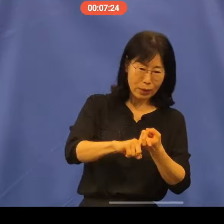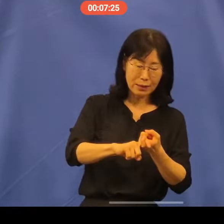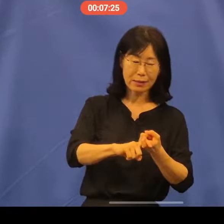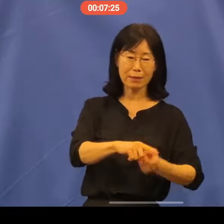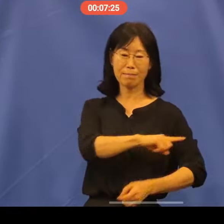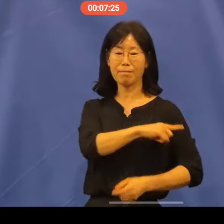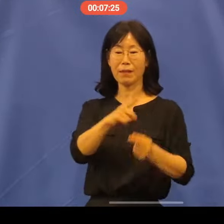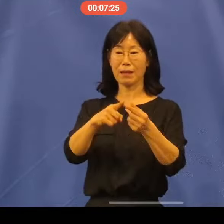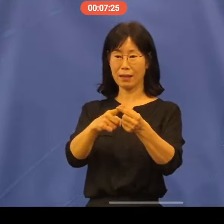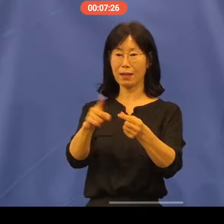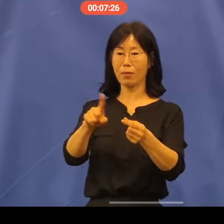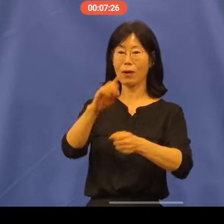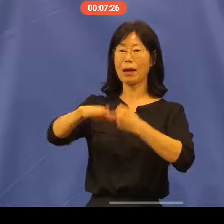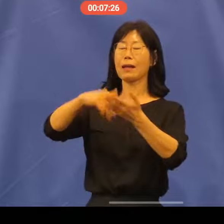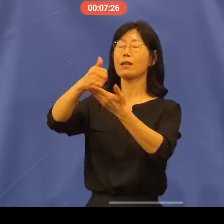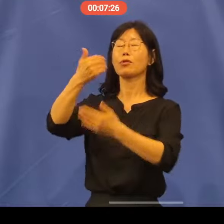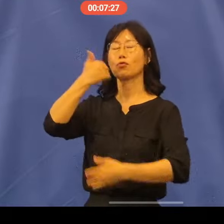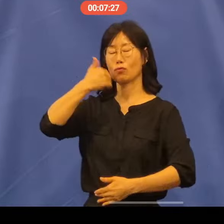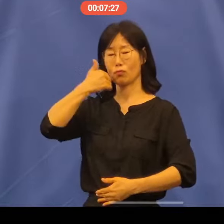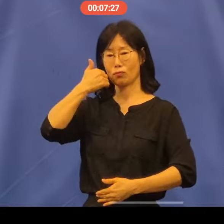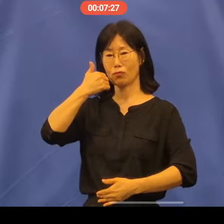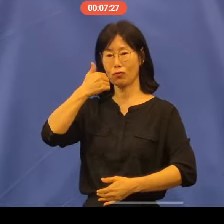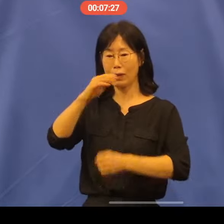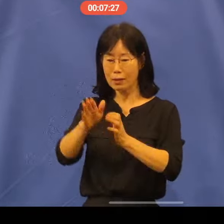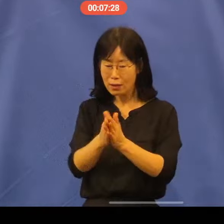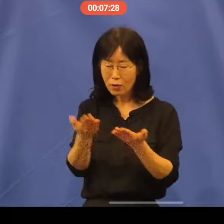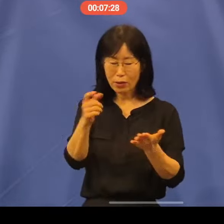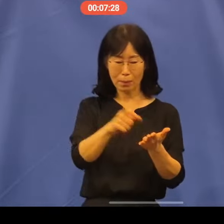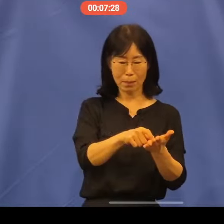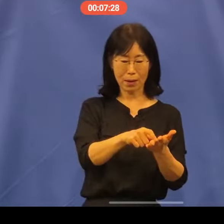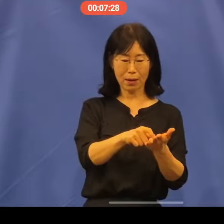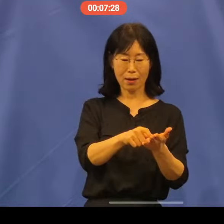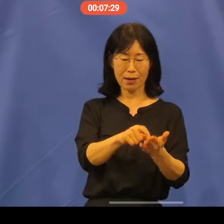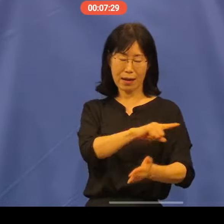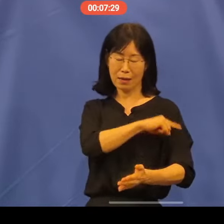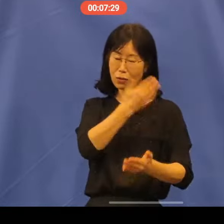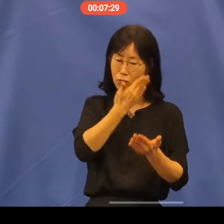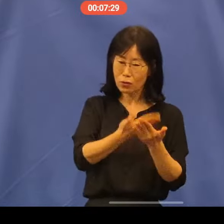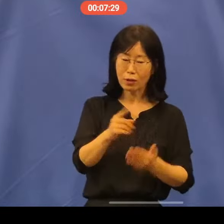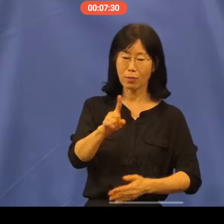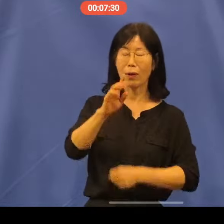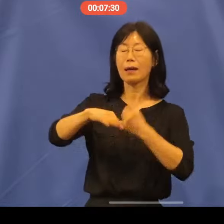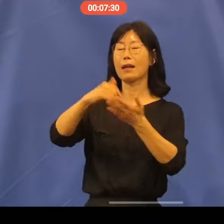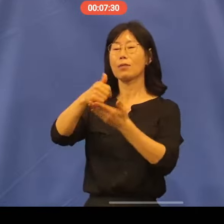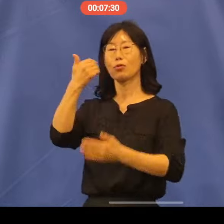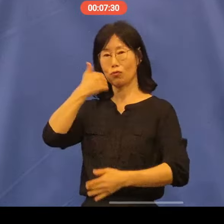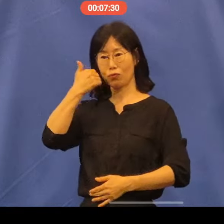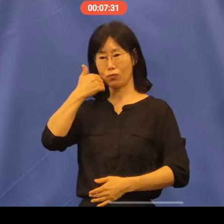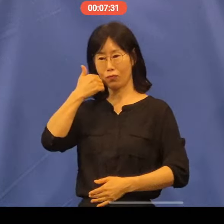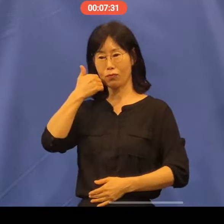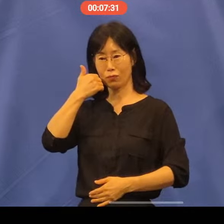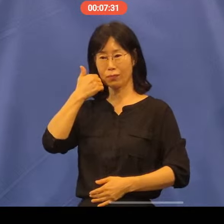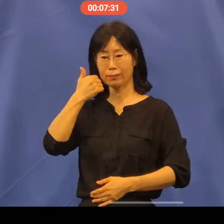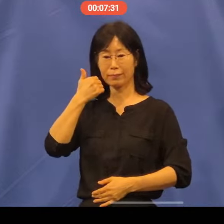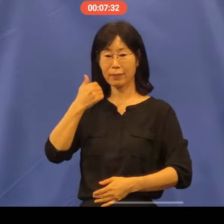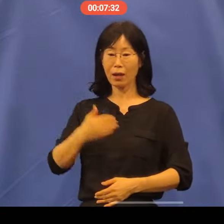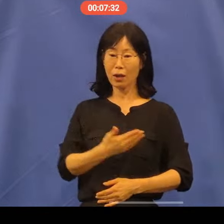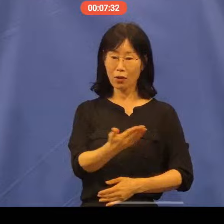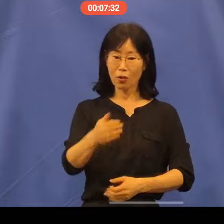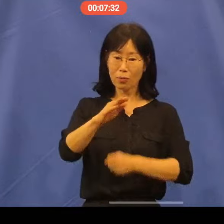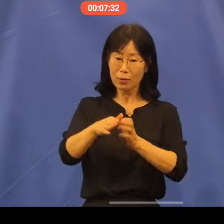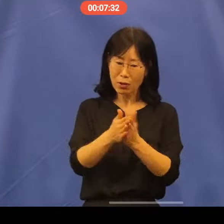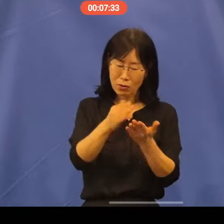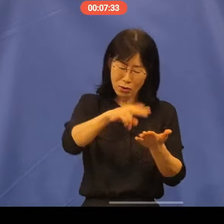하는 핵심이 뭐냐, 하나님이 누구이시냐는 거예요. 여러분 우리가 성경을 읽어도 나에게 도움이 되는 말씀, 오늘 또